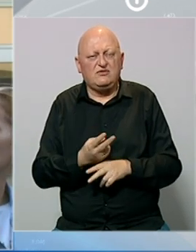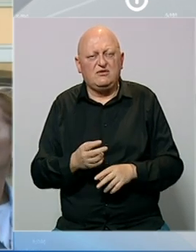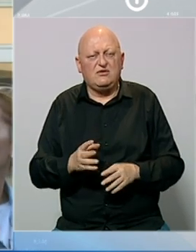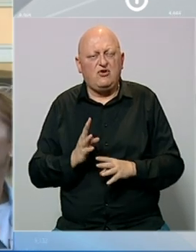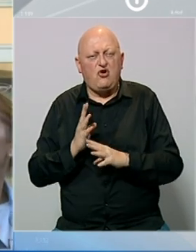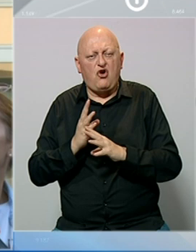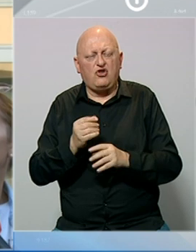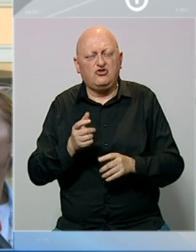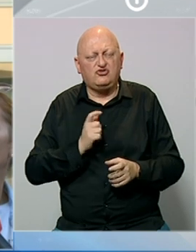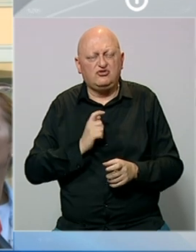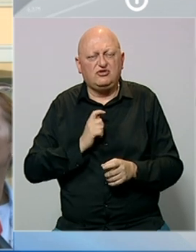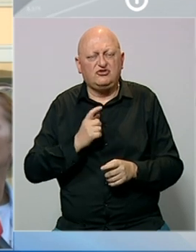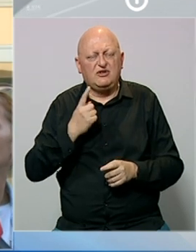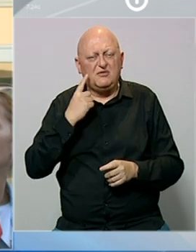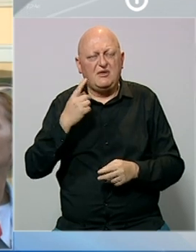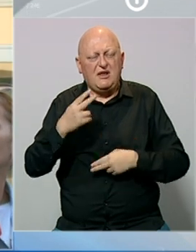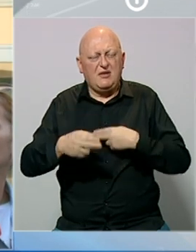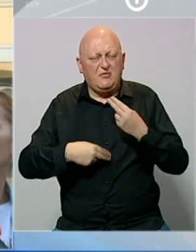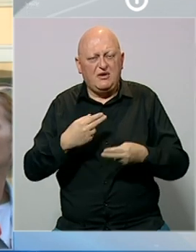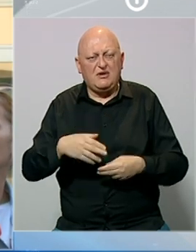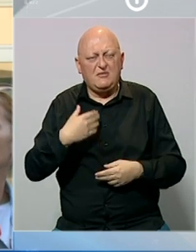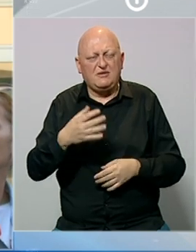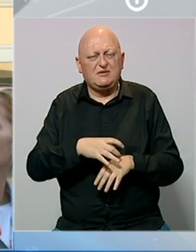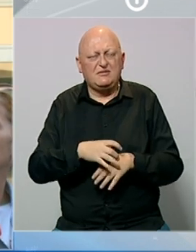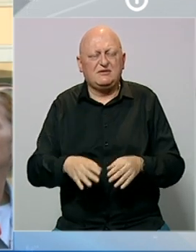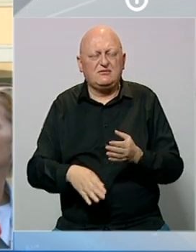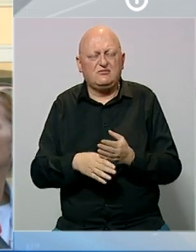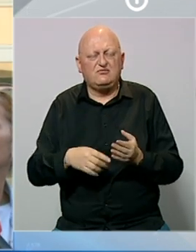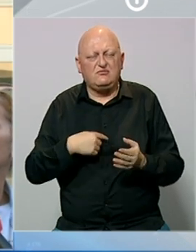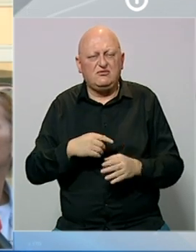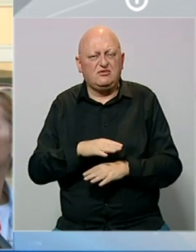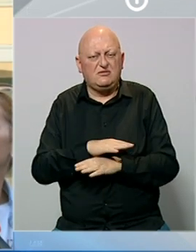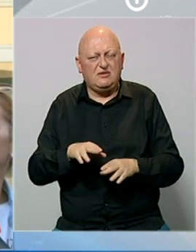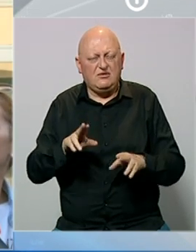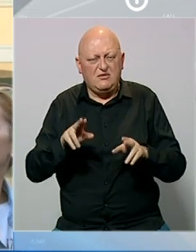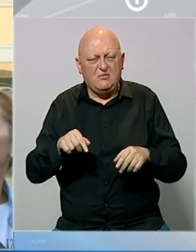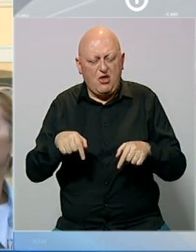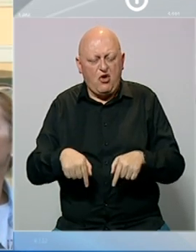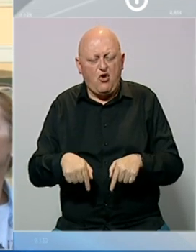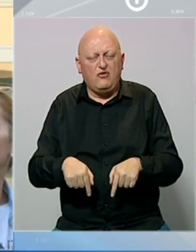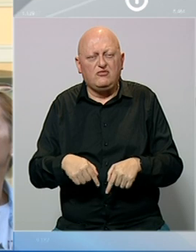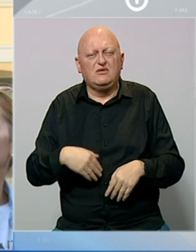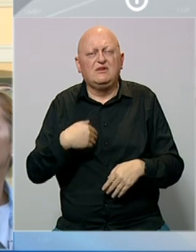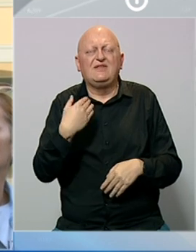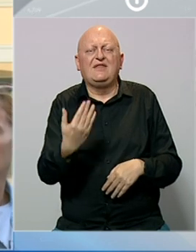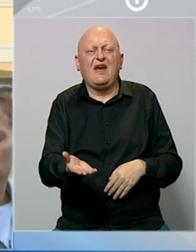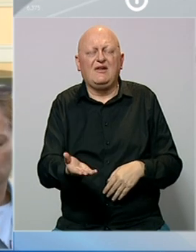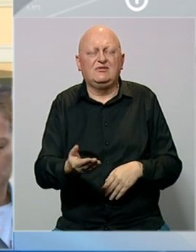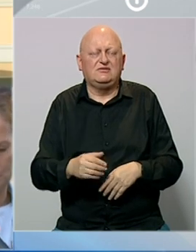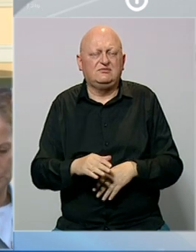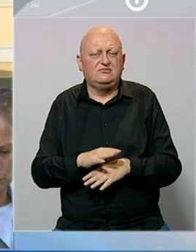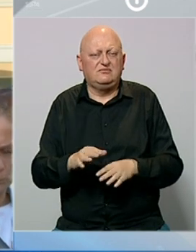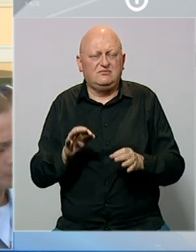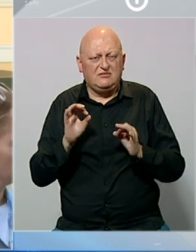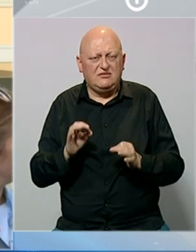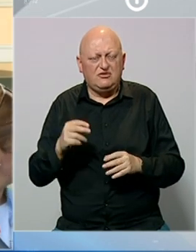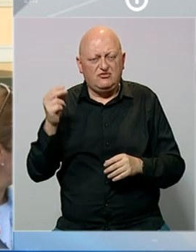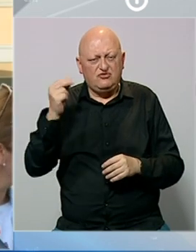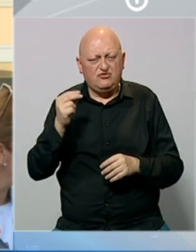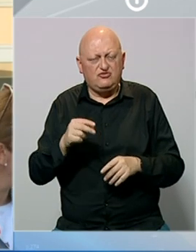kolone ljudi koji su čekali danima na pregled da im se pruži medicinska pomoć. Mi smo to zaista ljudi imali ovdje i davali smo, znači, zaista